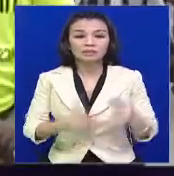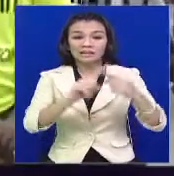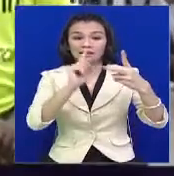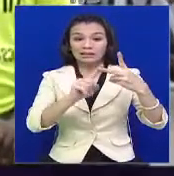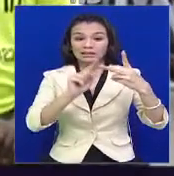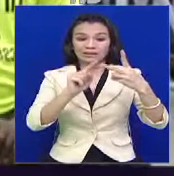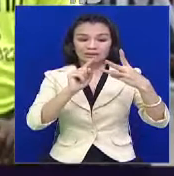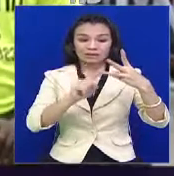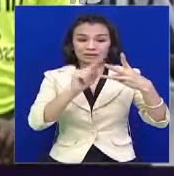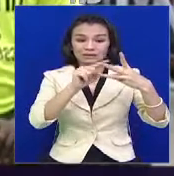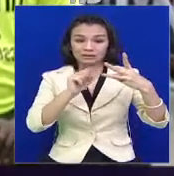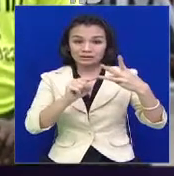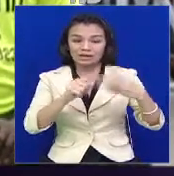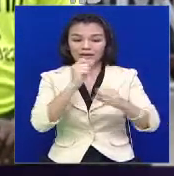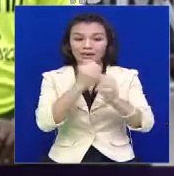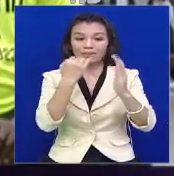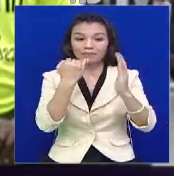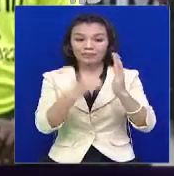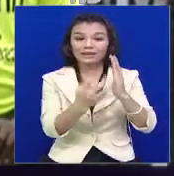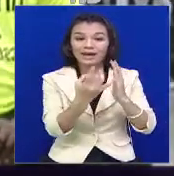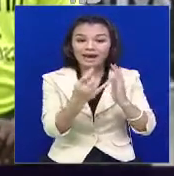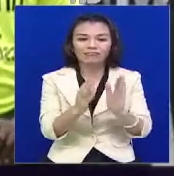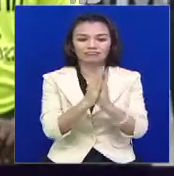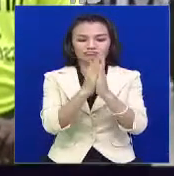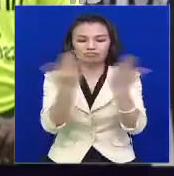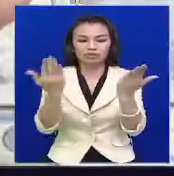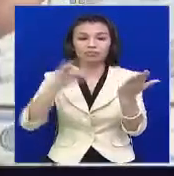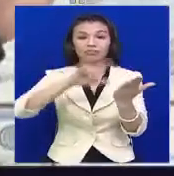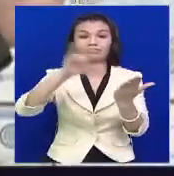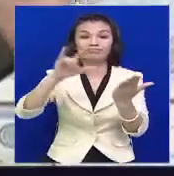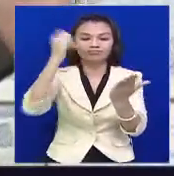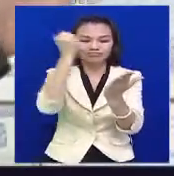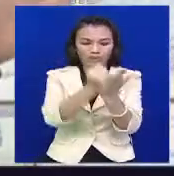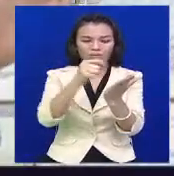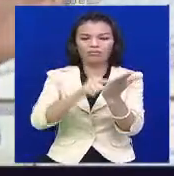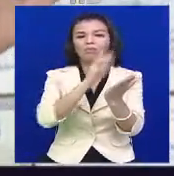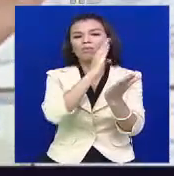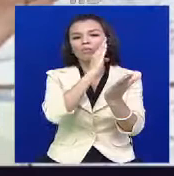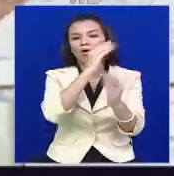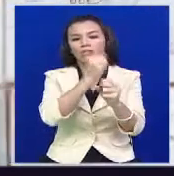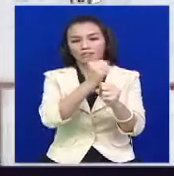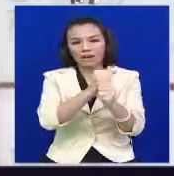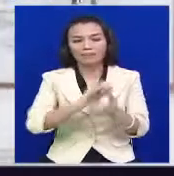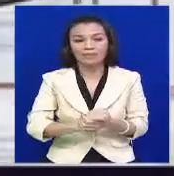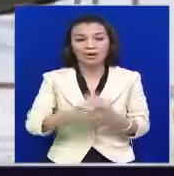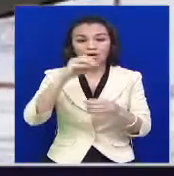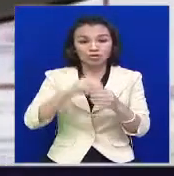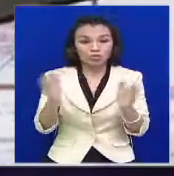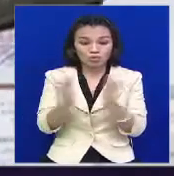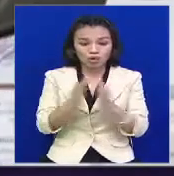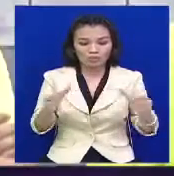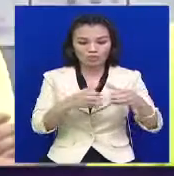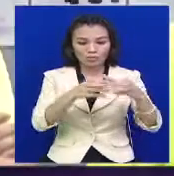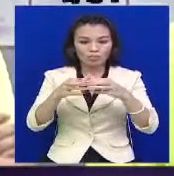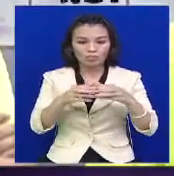คดีปลอมแปลงหนังสือเดินทางคดีแรกผู้ต้องหามี2คนเป็นชายชาวปากีสถานแล้วก็ชาวชายชาวอัลจีเรียนะครับอยู่ในแก๊งปลอมหนังสือเดิน